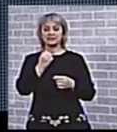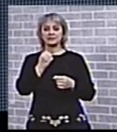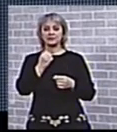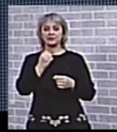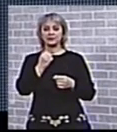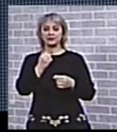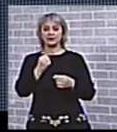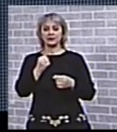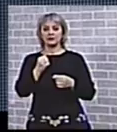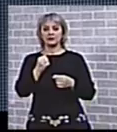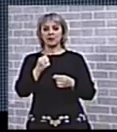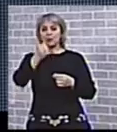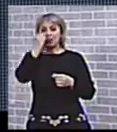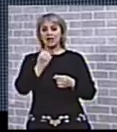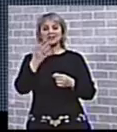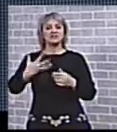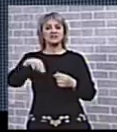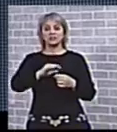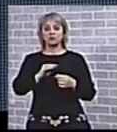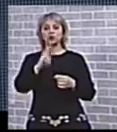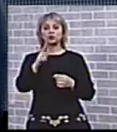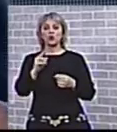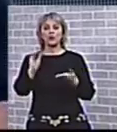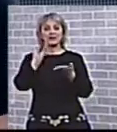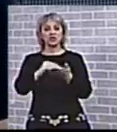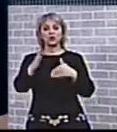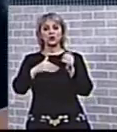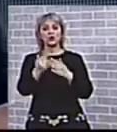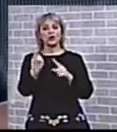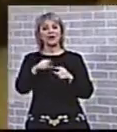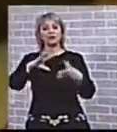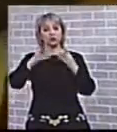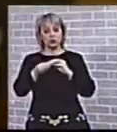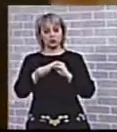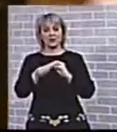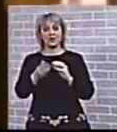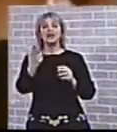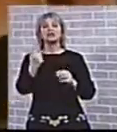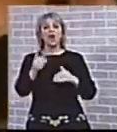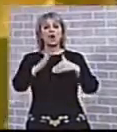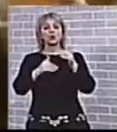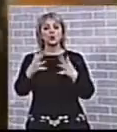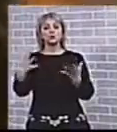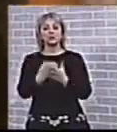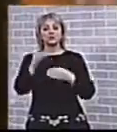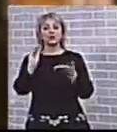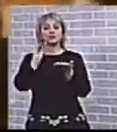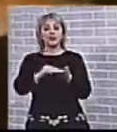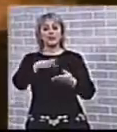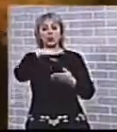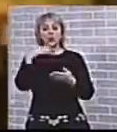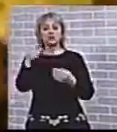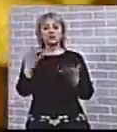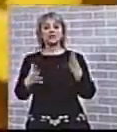благодарность. Благодарность всем, кто приложил руку к этому результату. Да, рук к успеху приложили